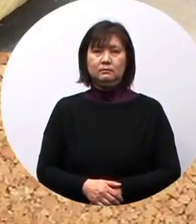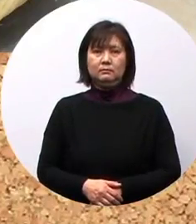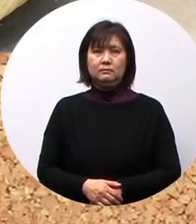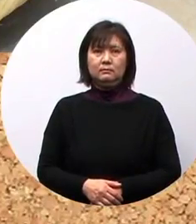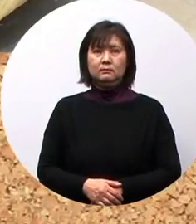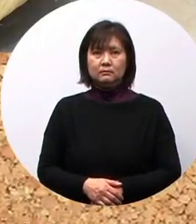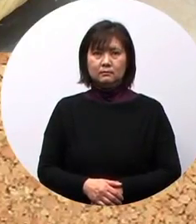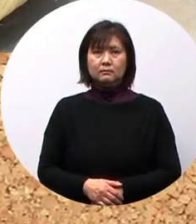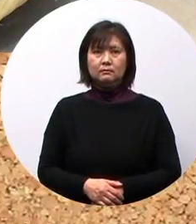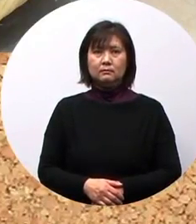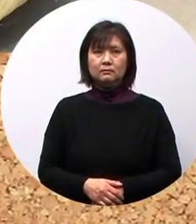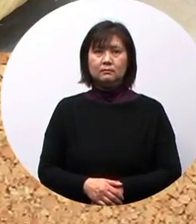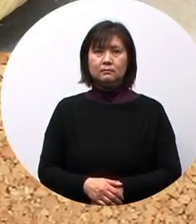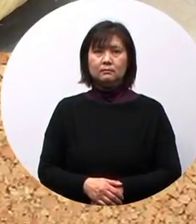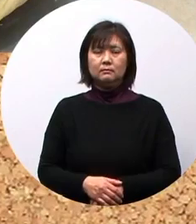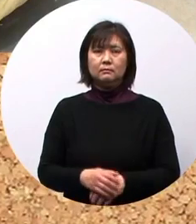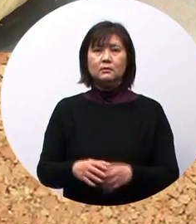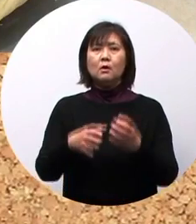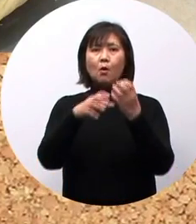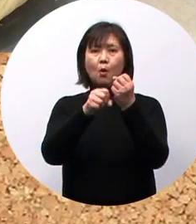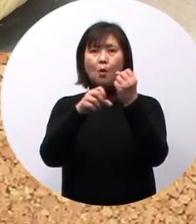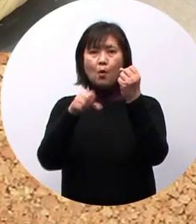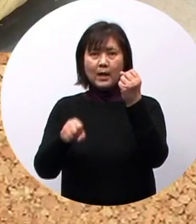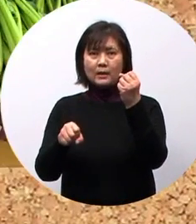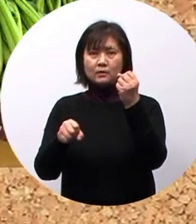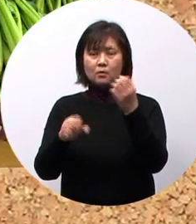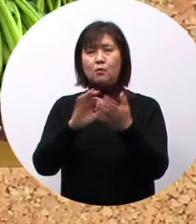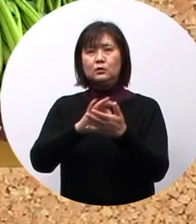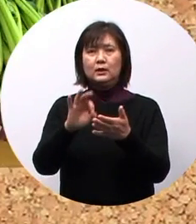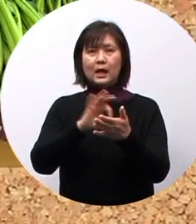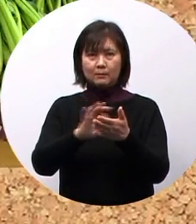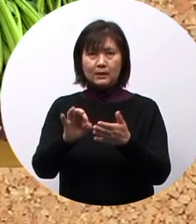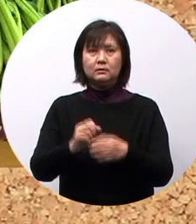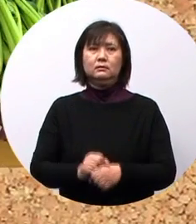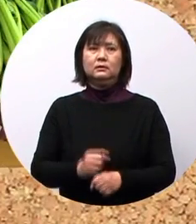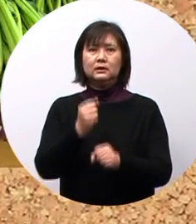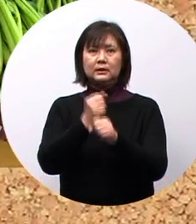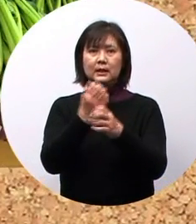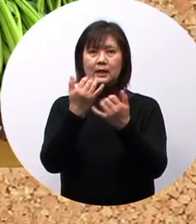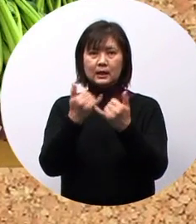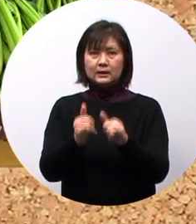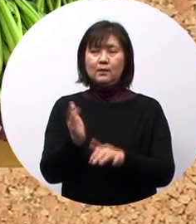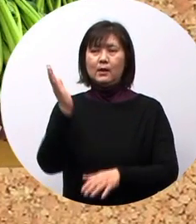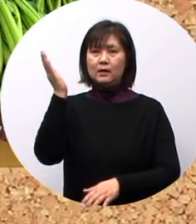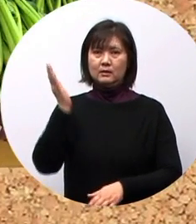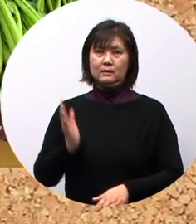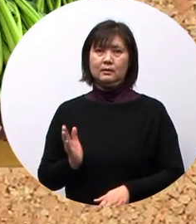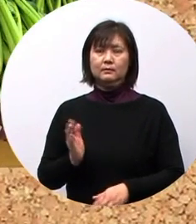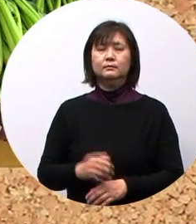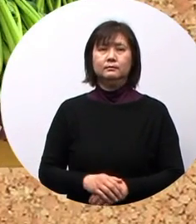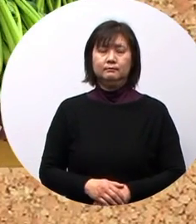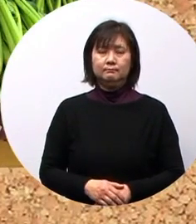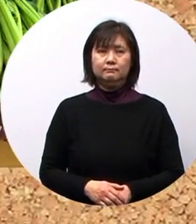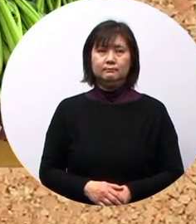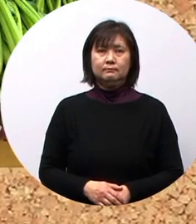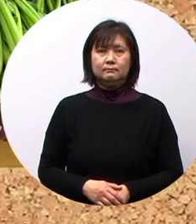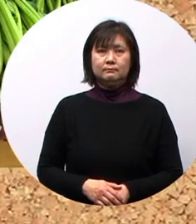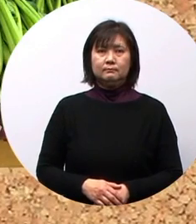2月の食材は藤沢産のほうれん草を使います。生産者はご覧の方々です。